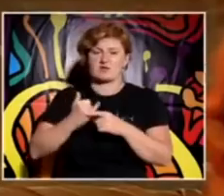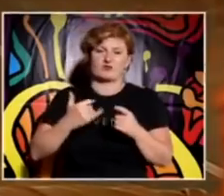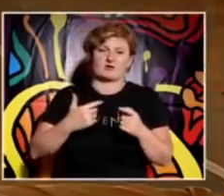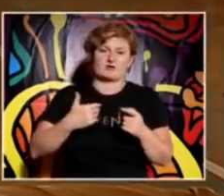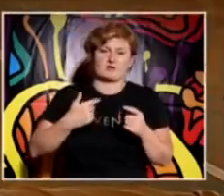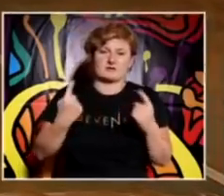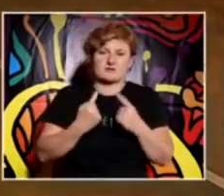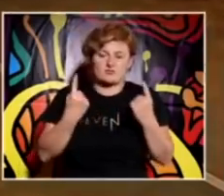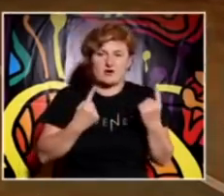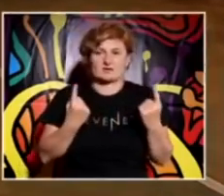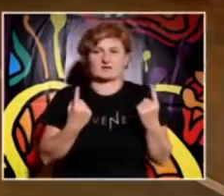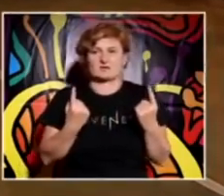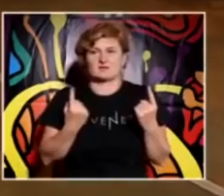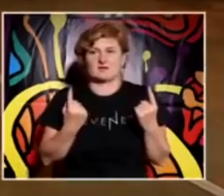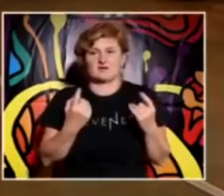że na przykład nie wypakujesz